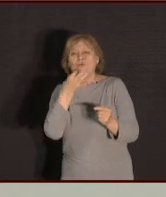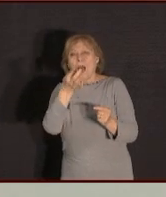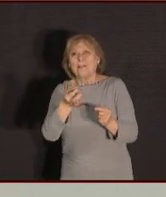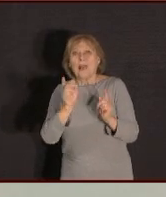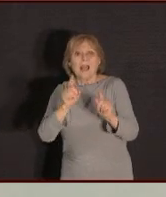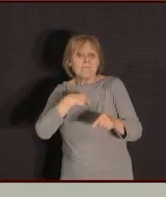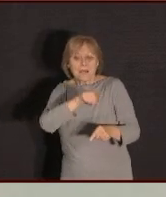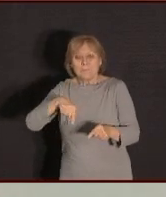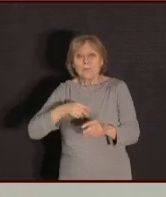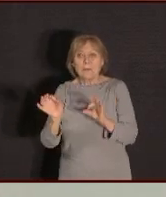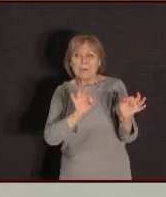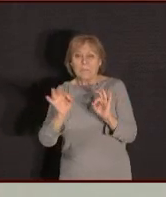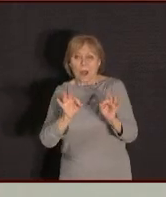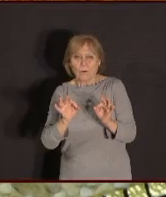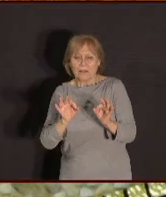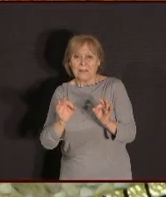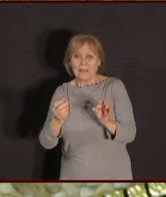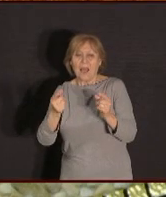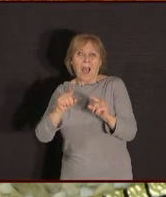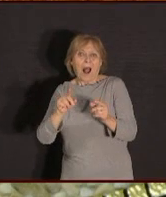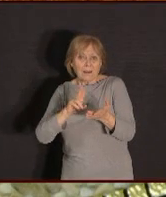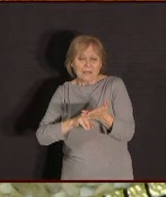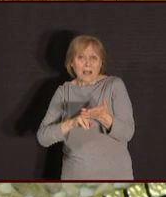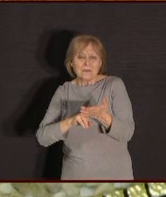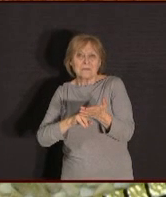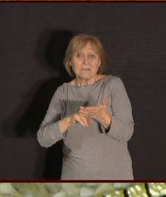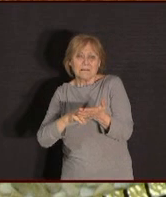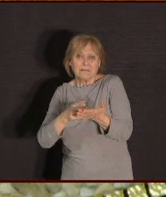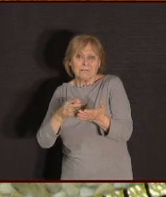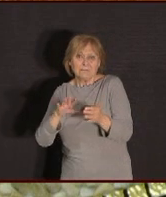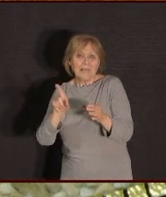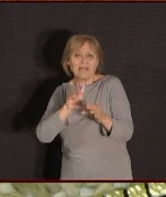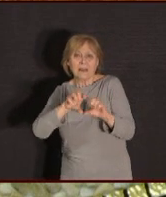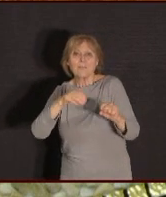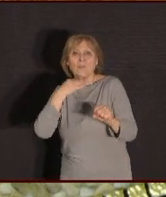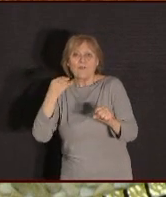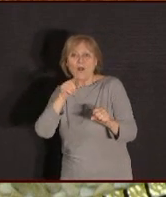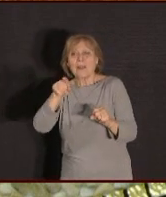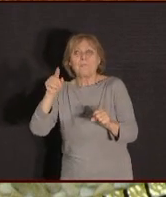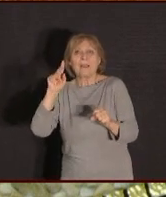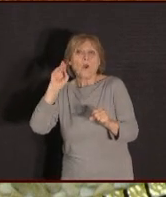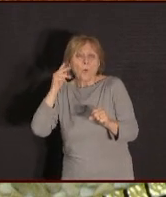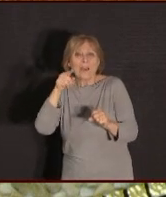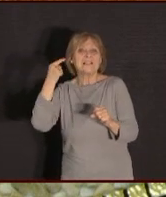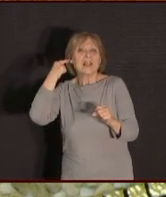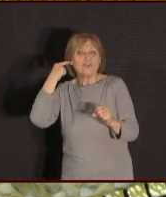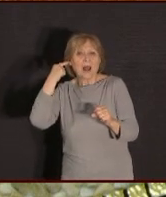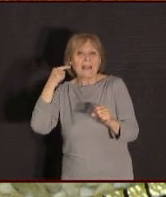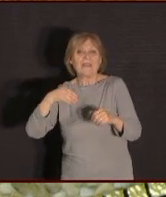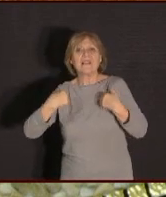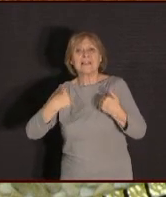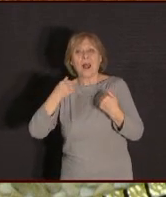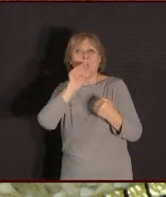pa mi pripravljeni narediti. Ali res naredimo dovolj, da bi gluhim omogočili slišati to besedo